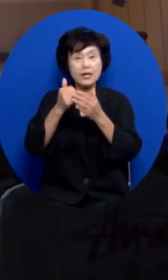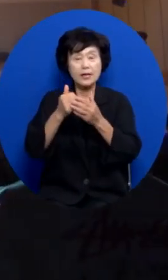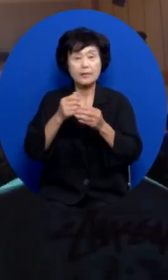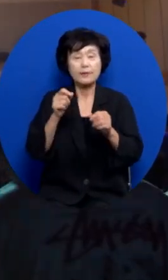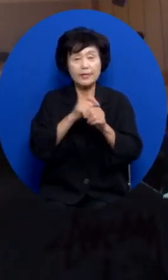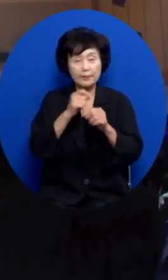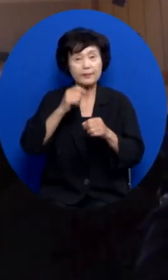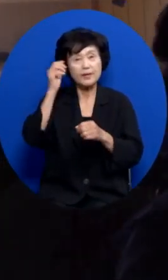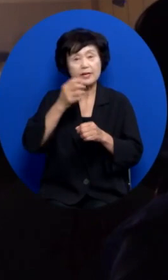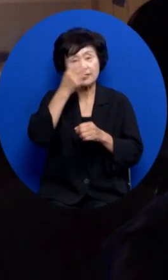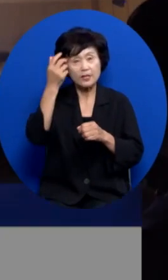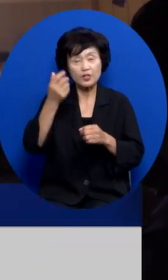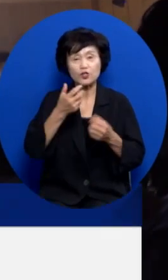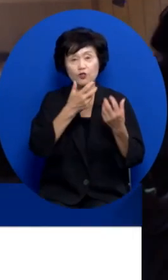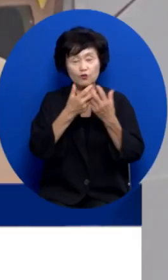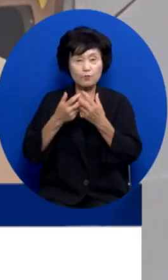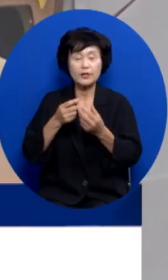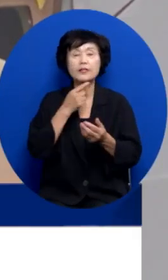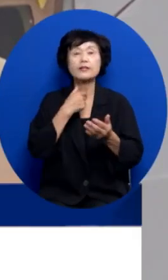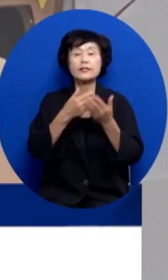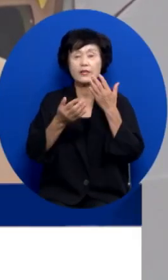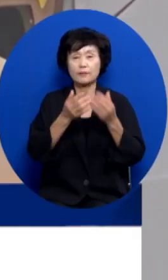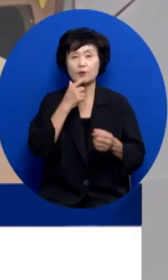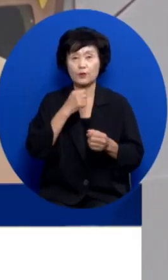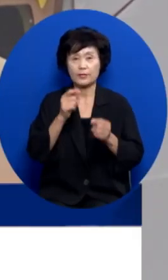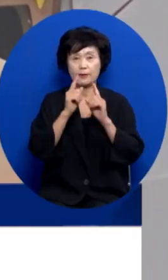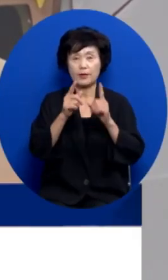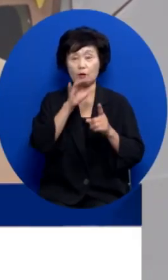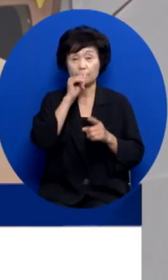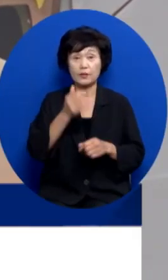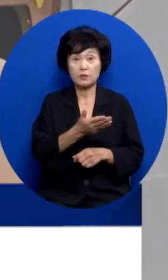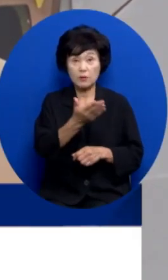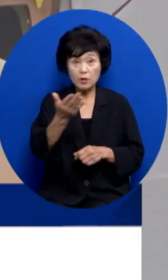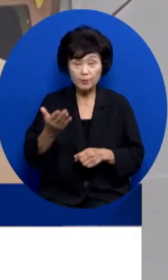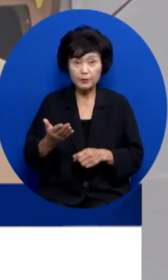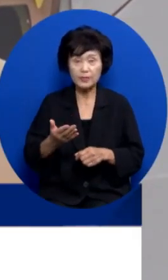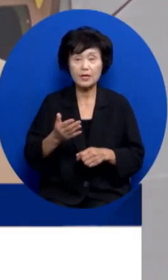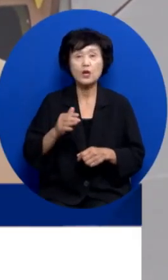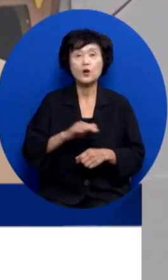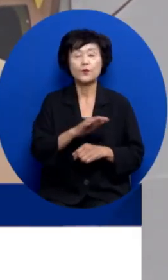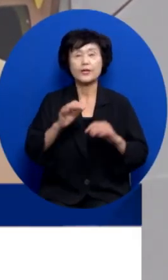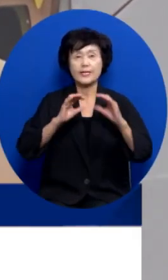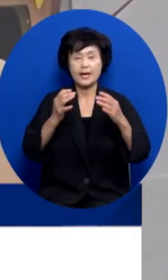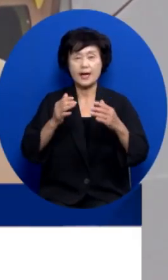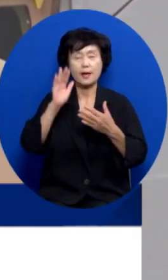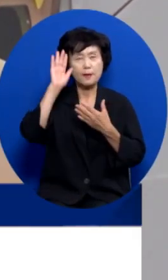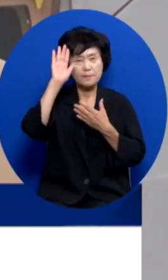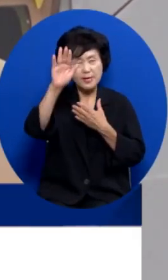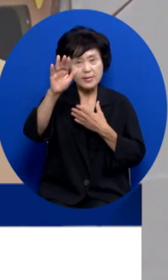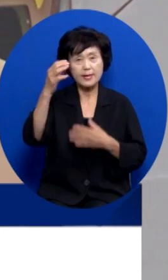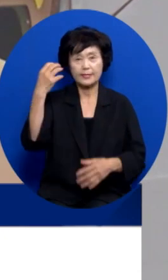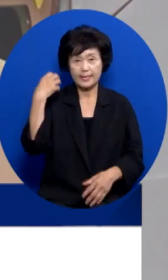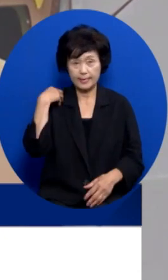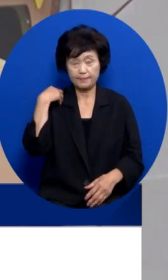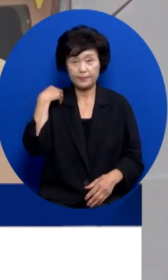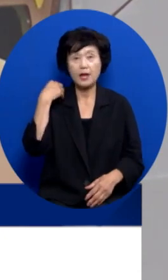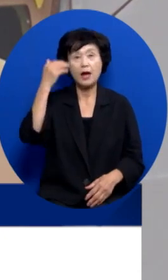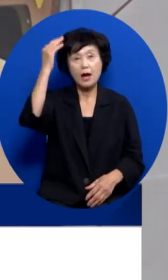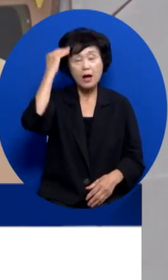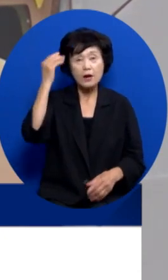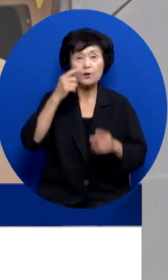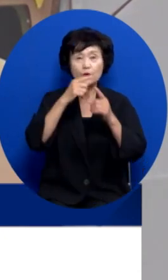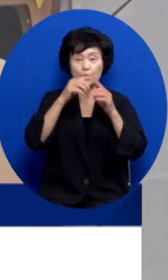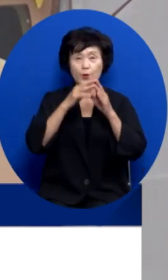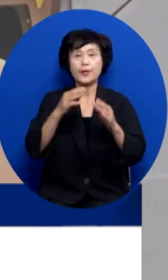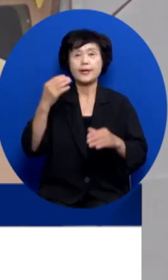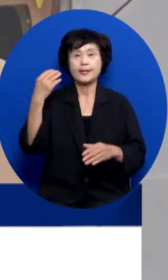전했습니다. 여러분이 이 나라의 미래를 짊어져야 되고 또 한국 교회를 짊어지고